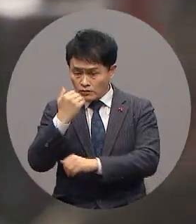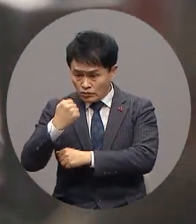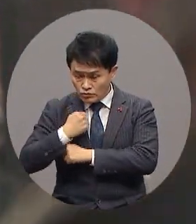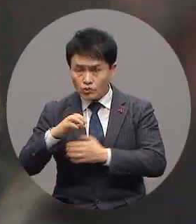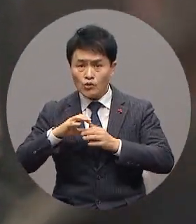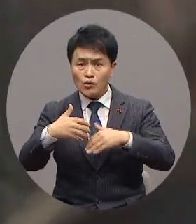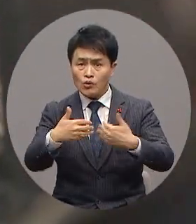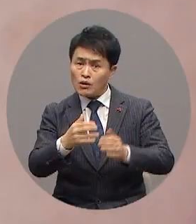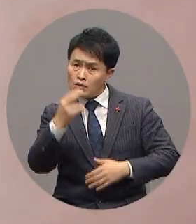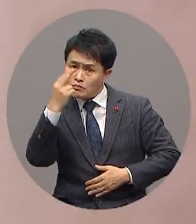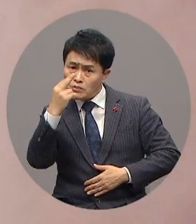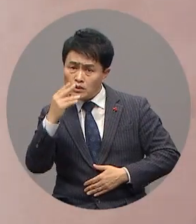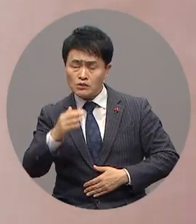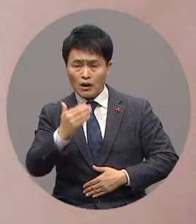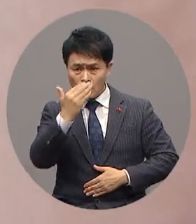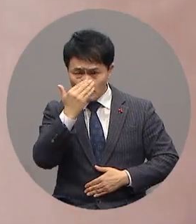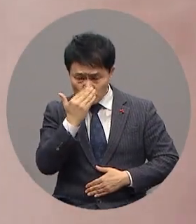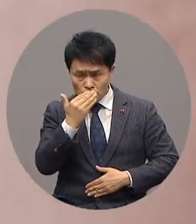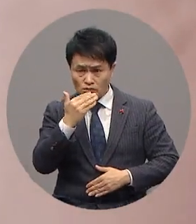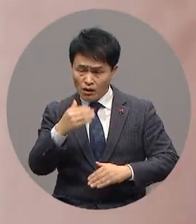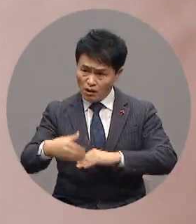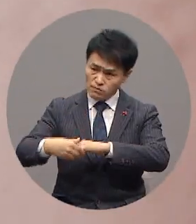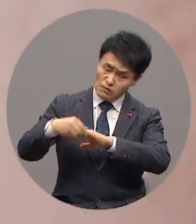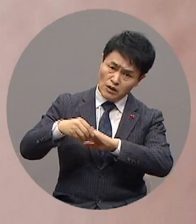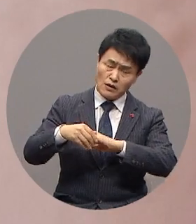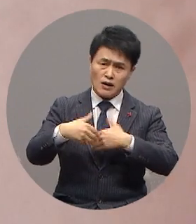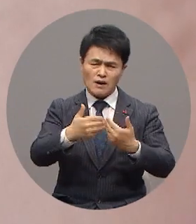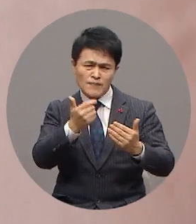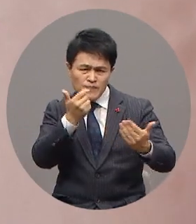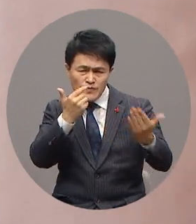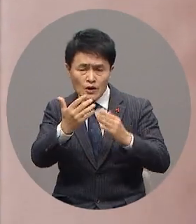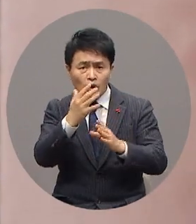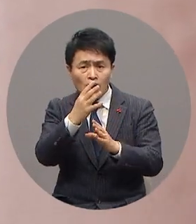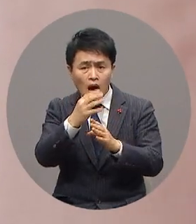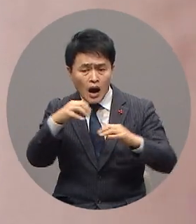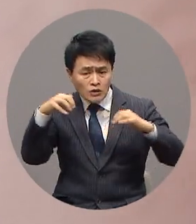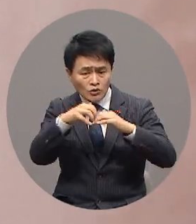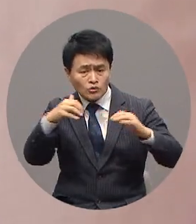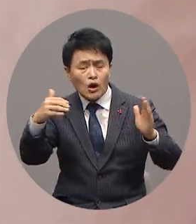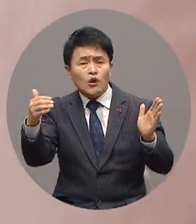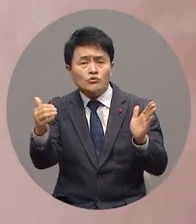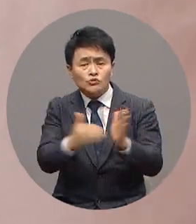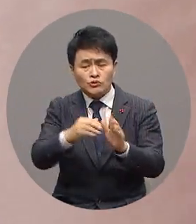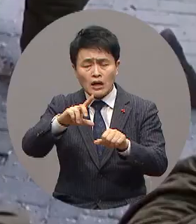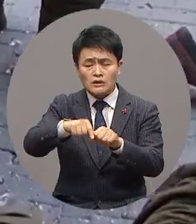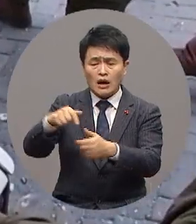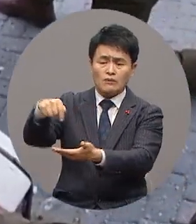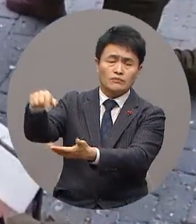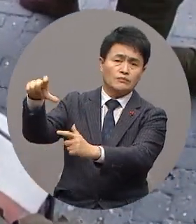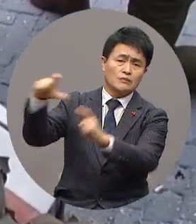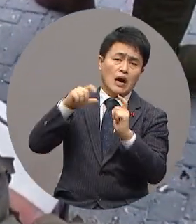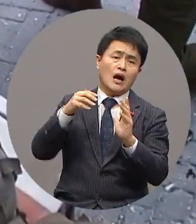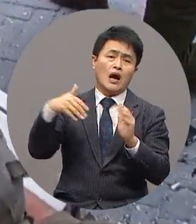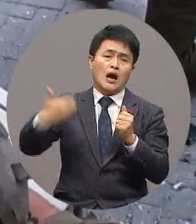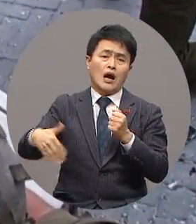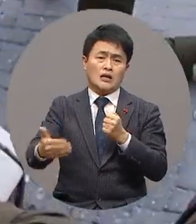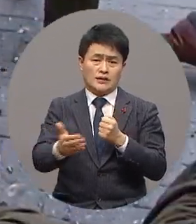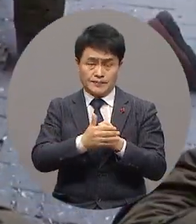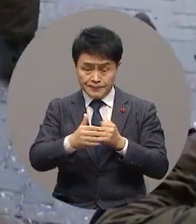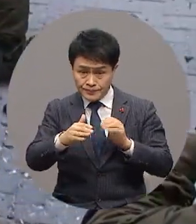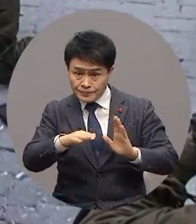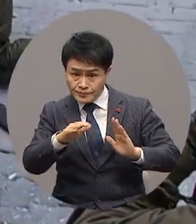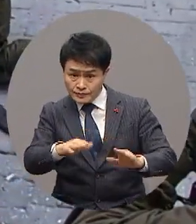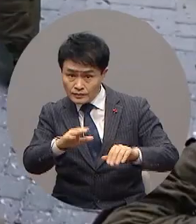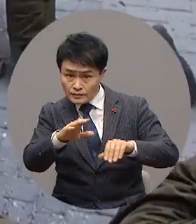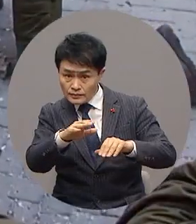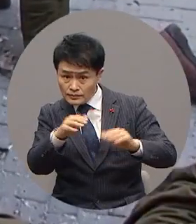관리는 미국이 이스라엘에 대해 제동을 걸거나 정확한 작전 중단 시한을 제시 안 했지만 작전 시간이 얼마